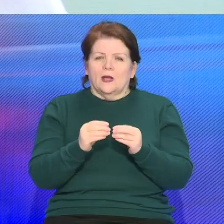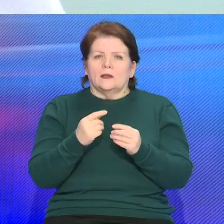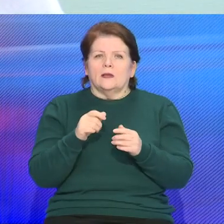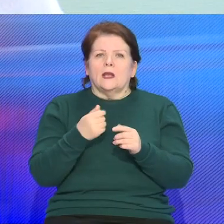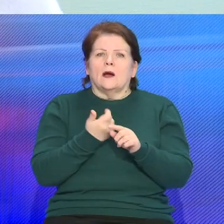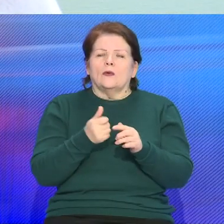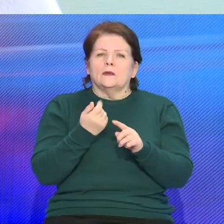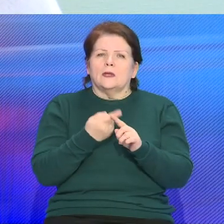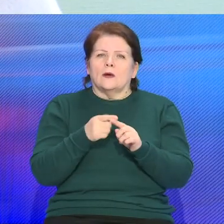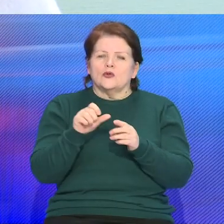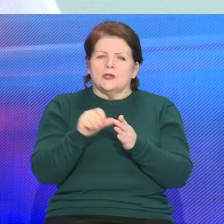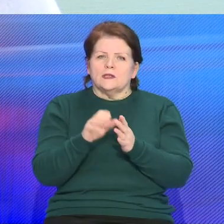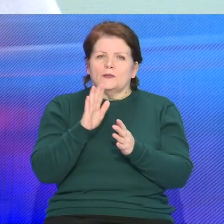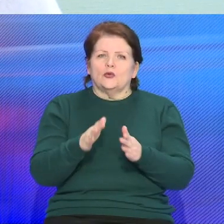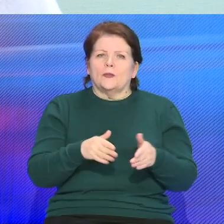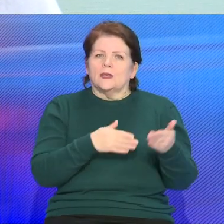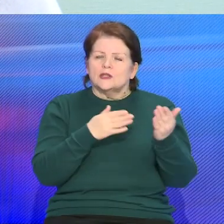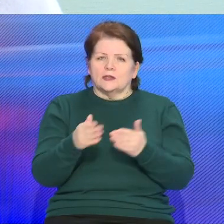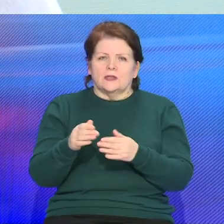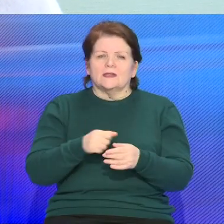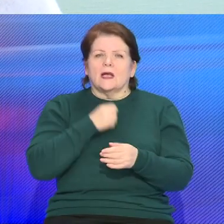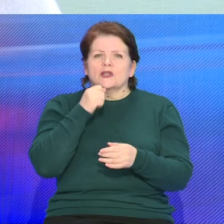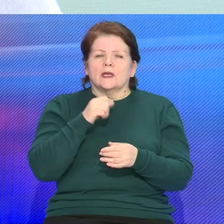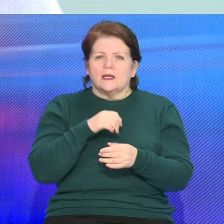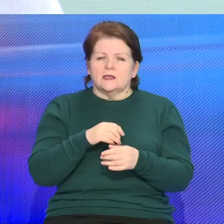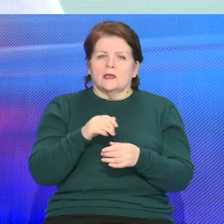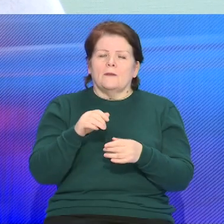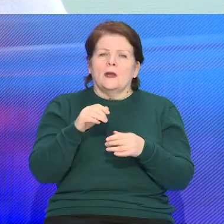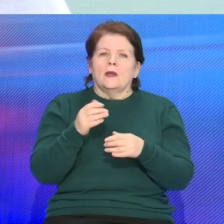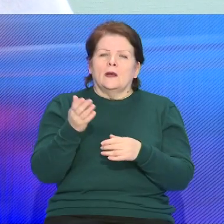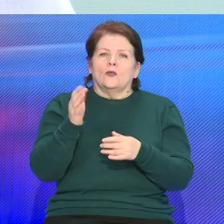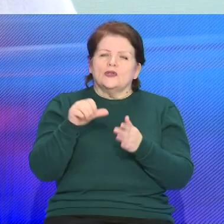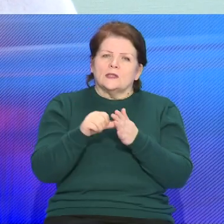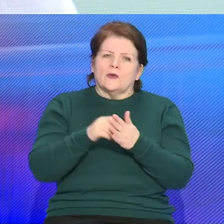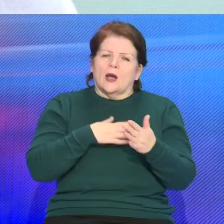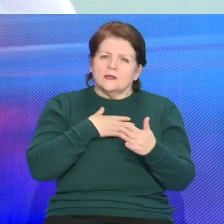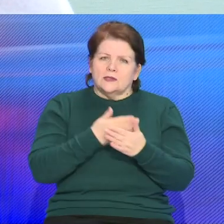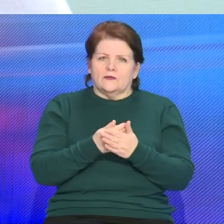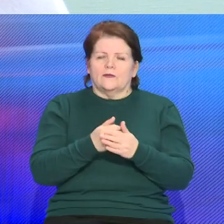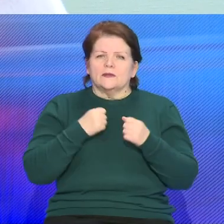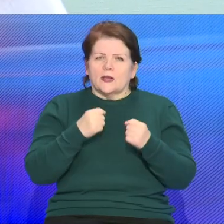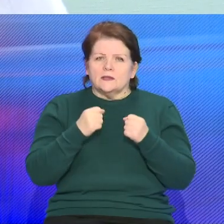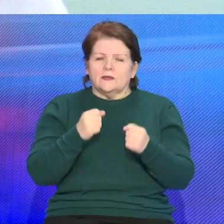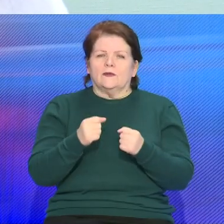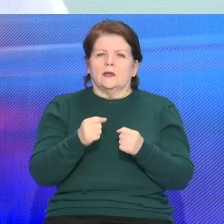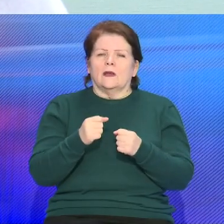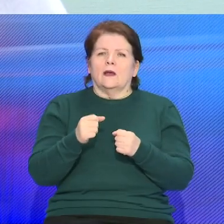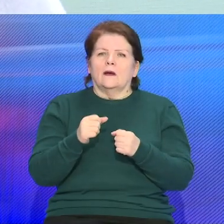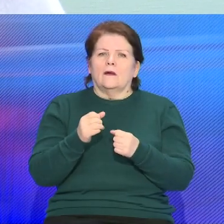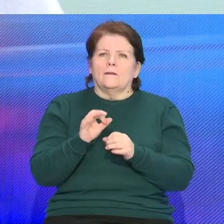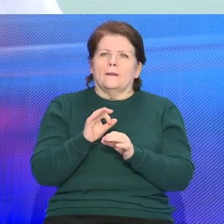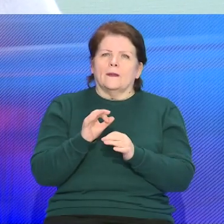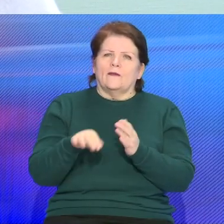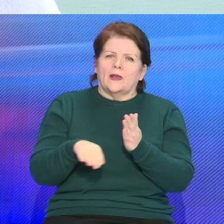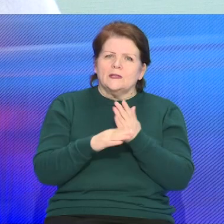десятиклассники, достигшие высоких показателей в учебной, общественной, спортивной, также волонтерской деятельности, лидеры